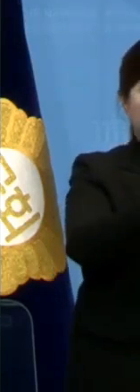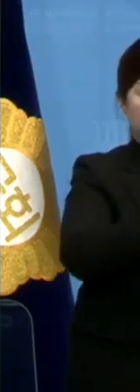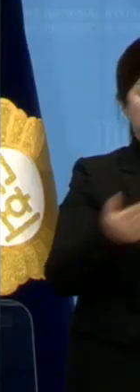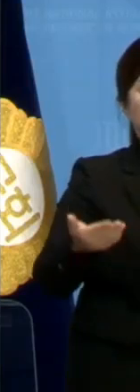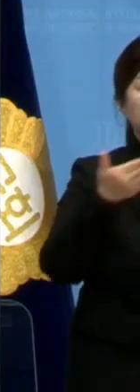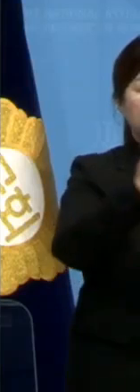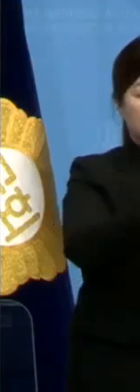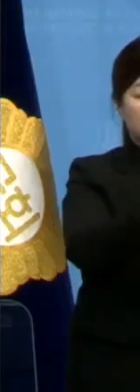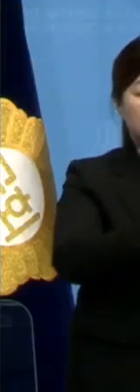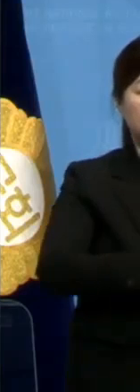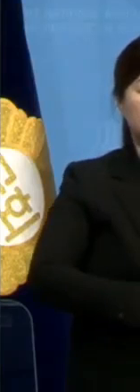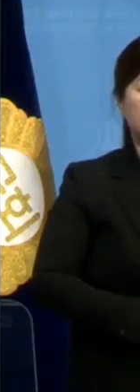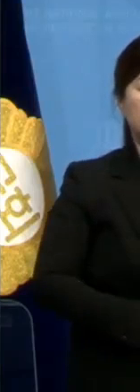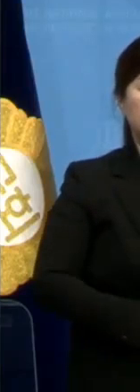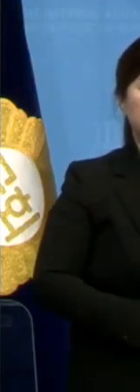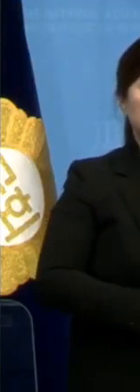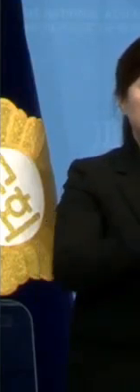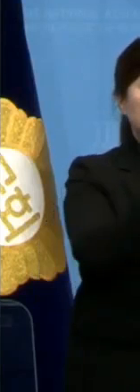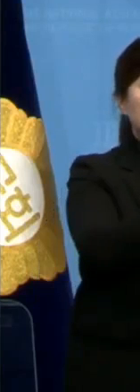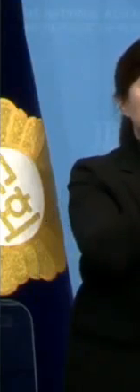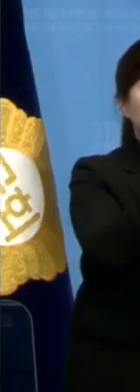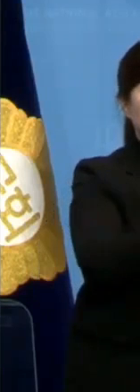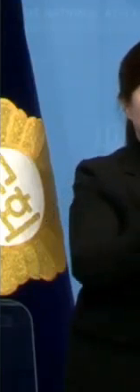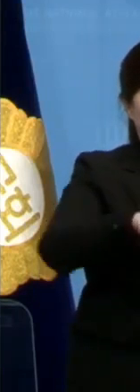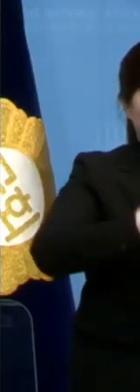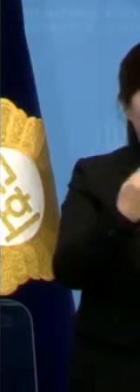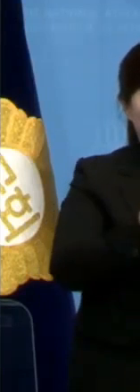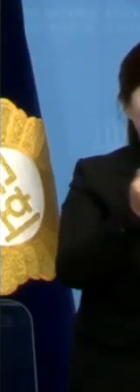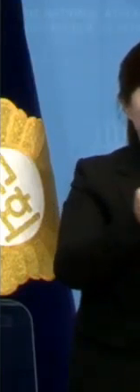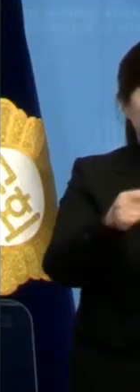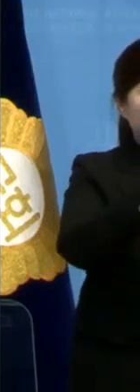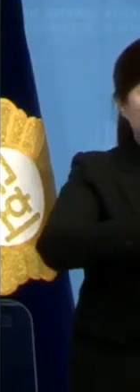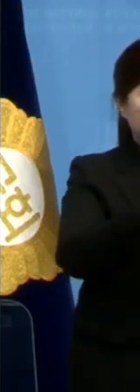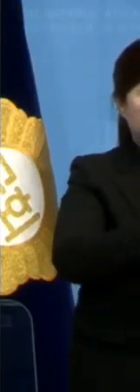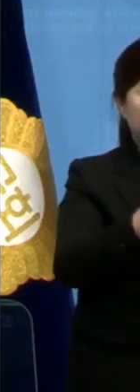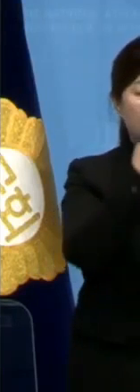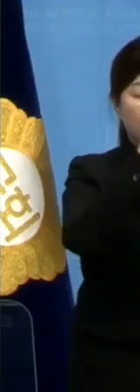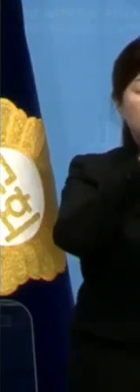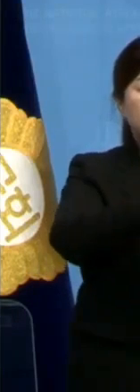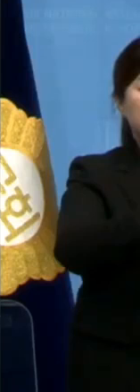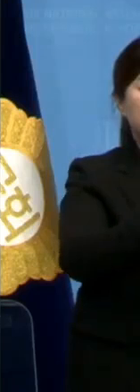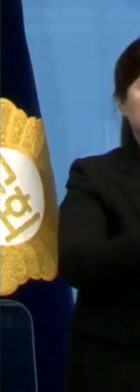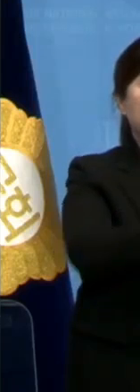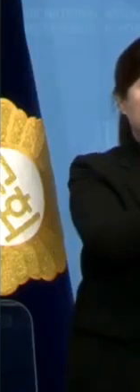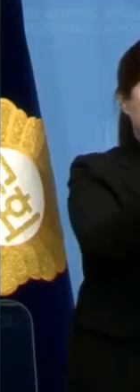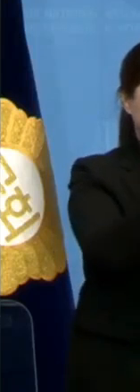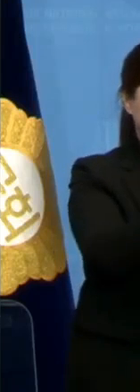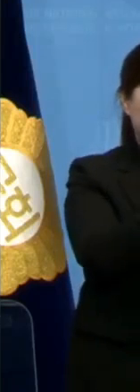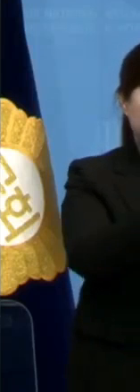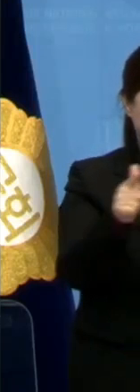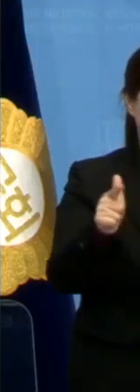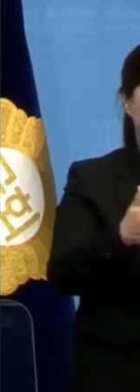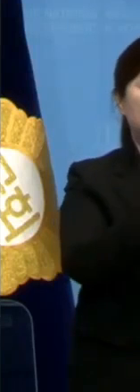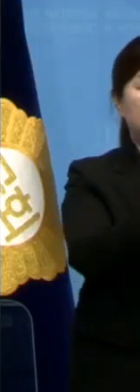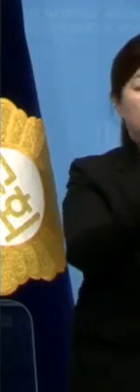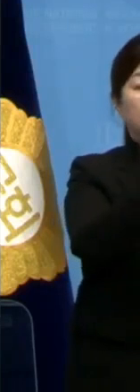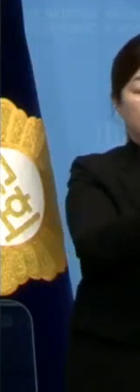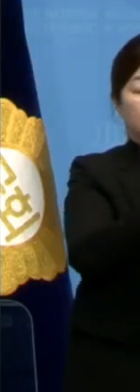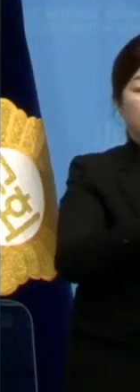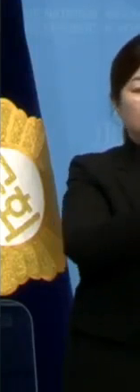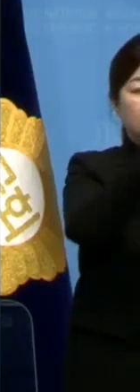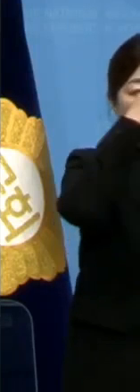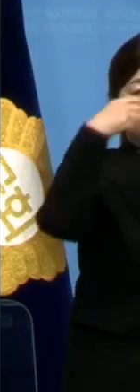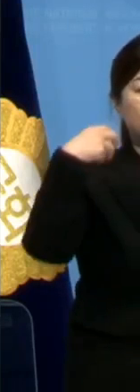이루어지도록 하겠습니다. 중소기업 자영업자 영업중단 보상보험은 코로나19 등 감염병 확산을 방지하기 위한